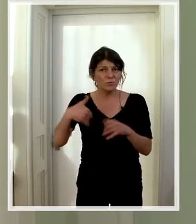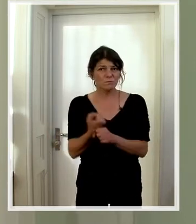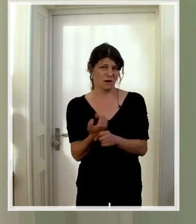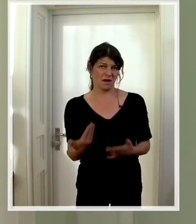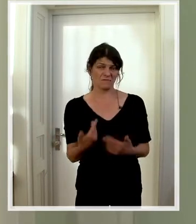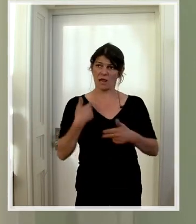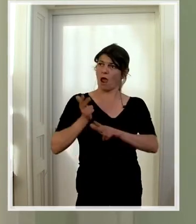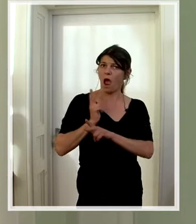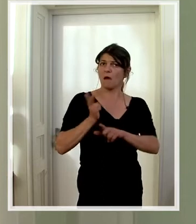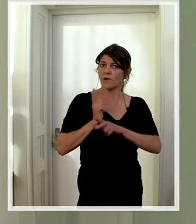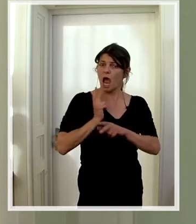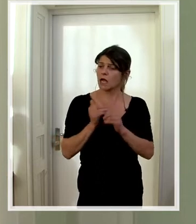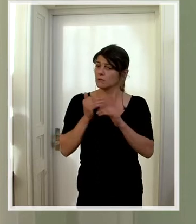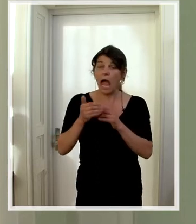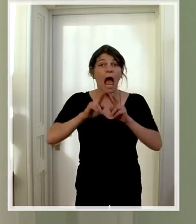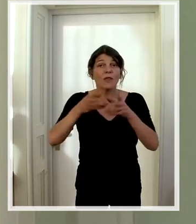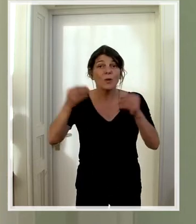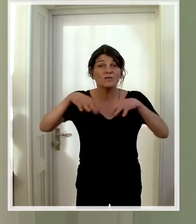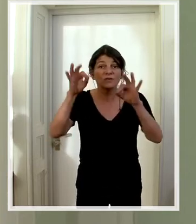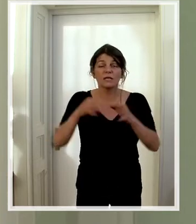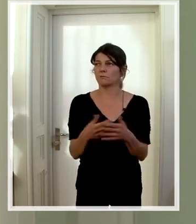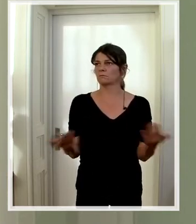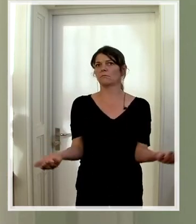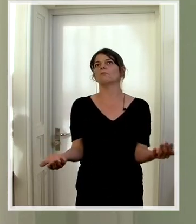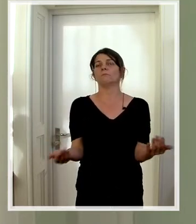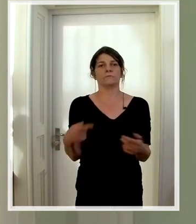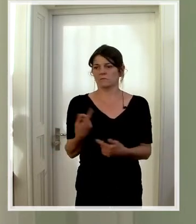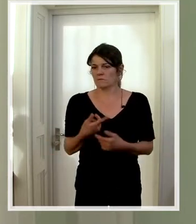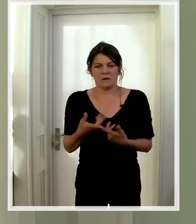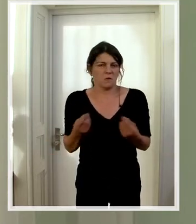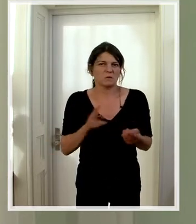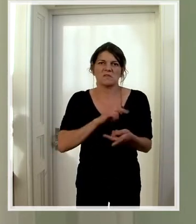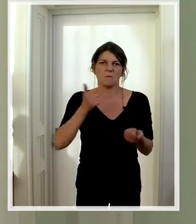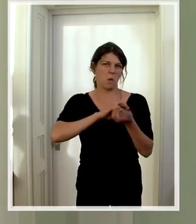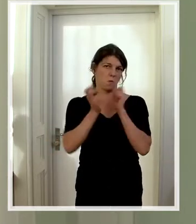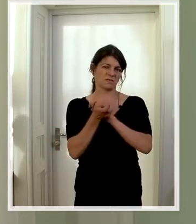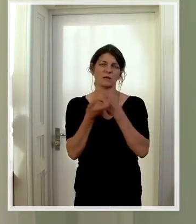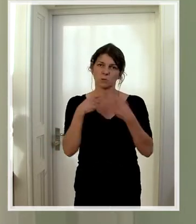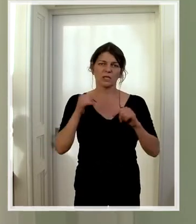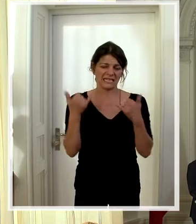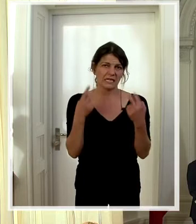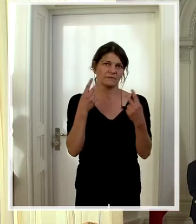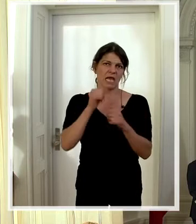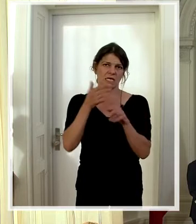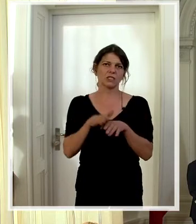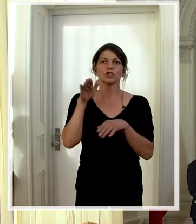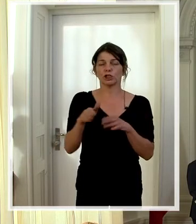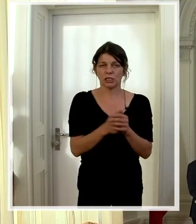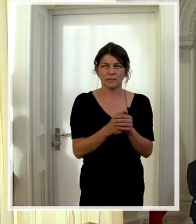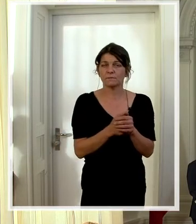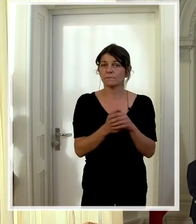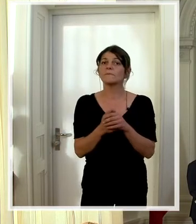bis wir irgendwann eine bessere Lösung haben, dann würden wir die Anlösung nie umsetzen. Darum müssen wir einen ersten Schritt machen. Man hat alle Jahre